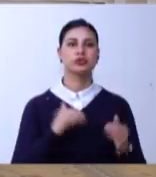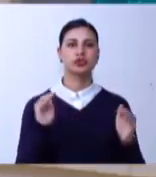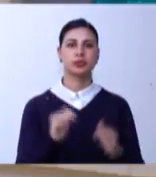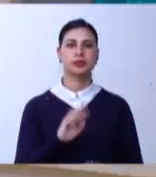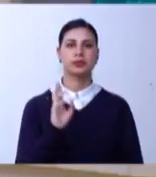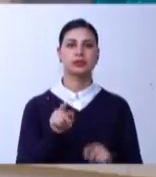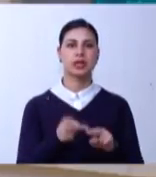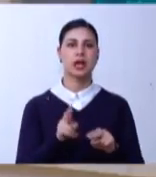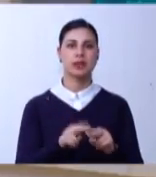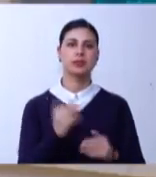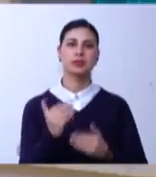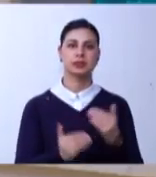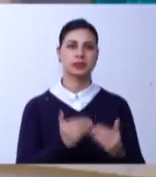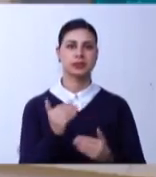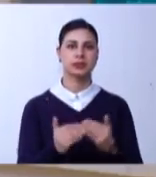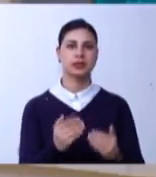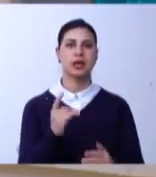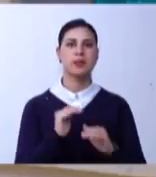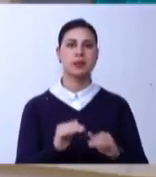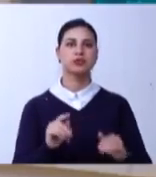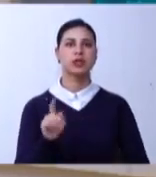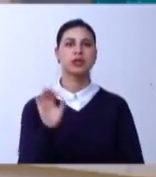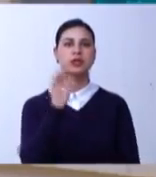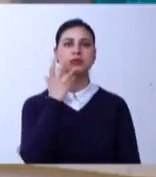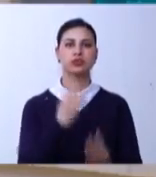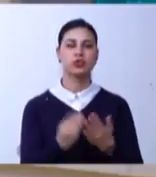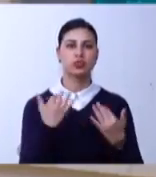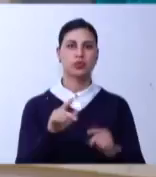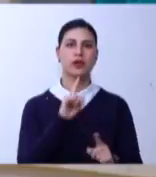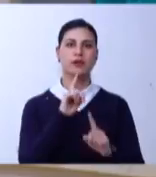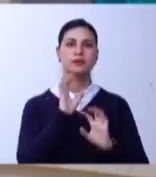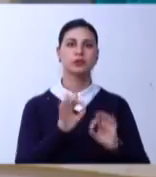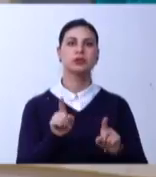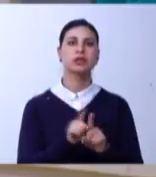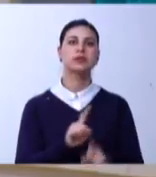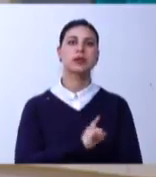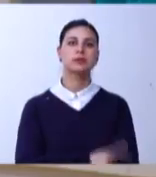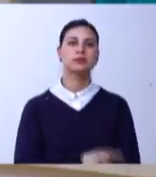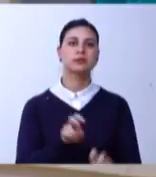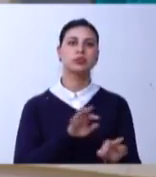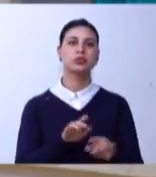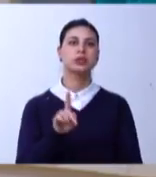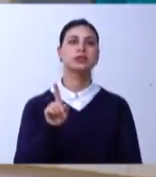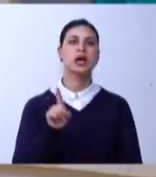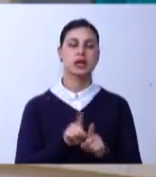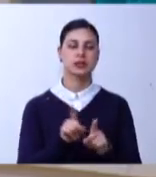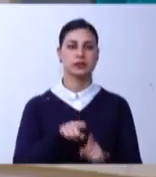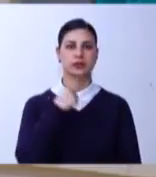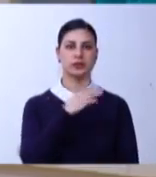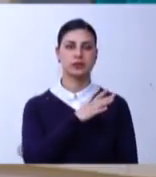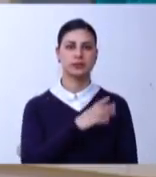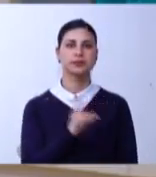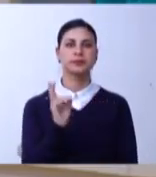და ამით წავიდეთ წინ. ბავშვთან, რადგან ჩვენ უკვე ვისაუბრეთ, ასევე განმტკიცებელი პროცედურები, რაც ასევე აღნიშნეთ,